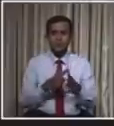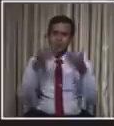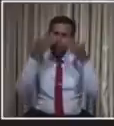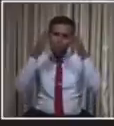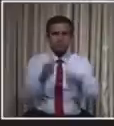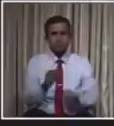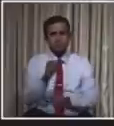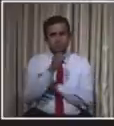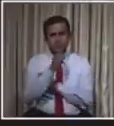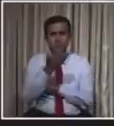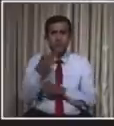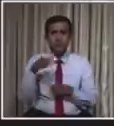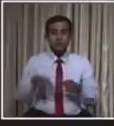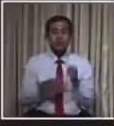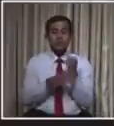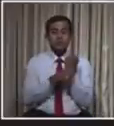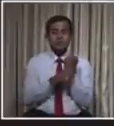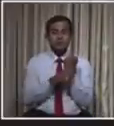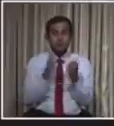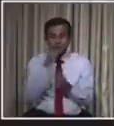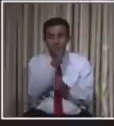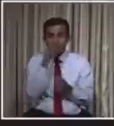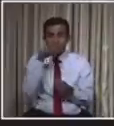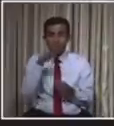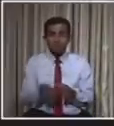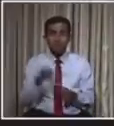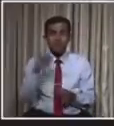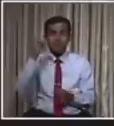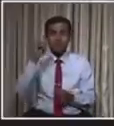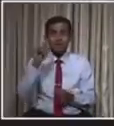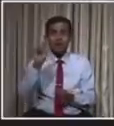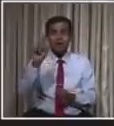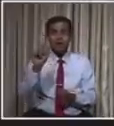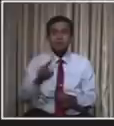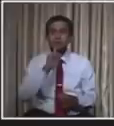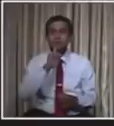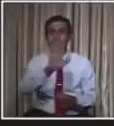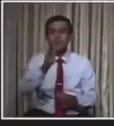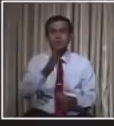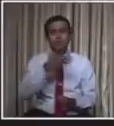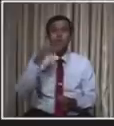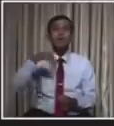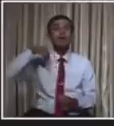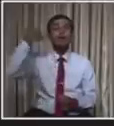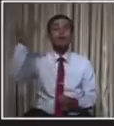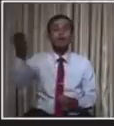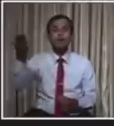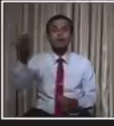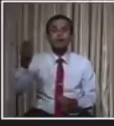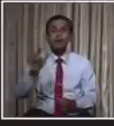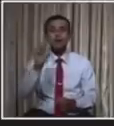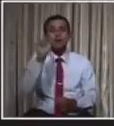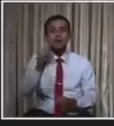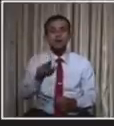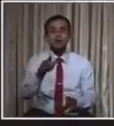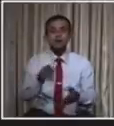නම් මෙතන වරප්‍රසාද වලට මුවා වෙලා නිලධාරියගේ නම් නොකිය පුළුවන් නම් එළිය ඇවිල්ලා නමුත් එක්ක